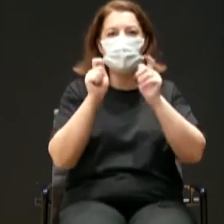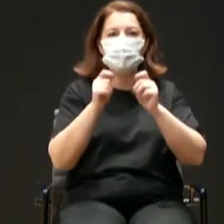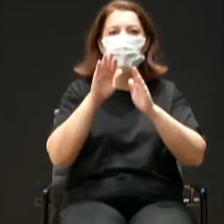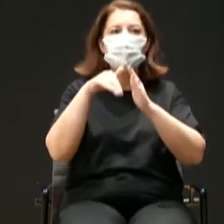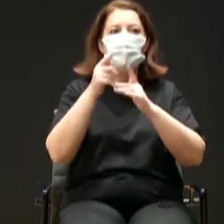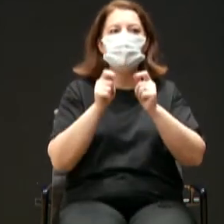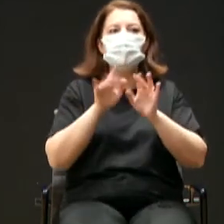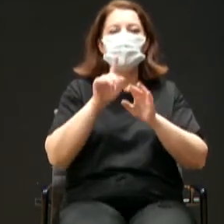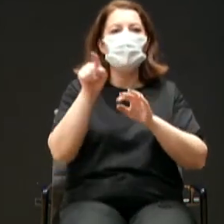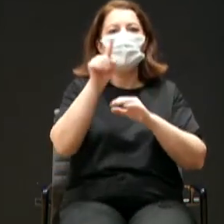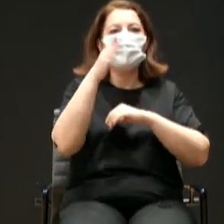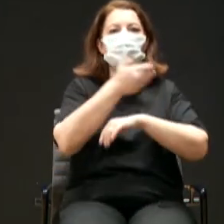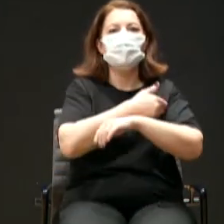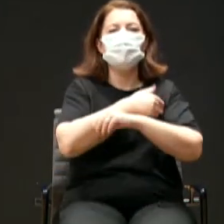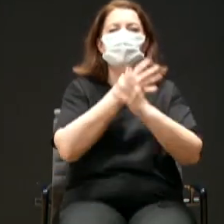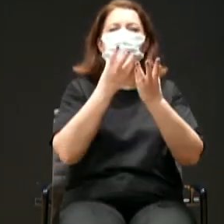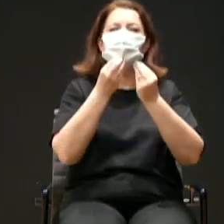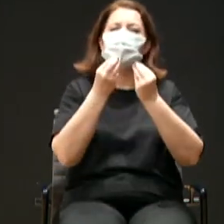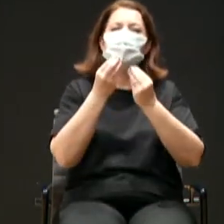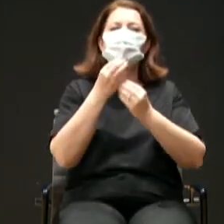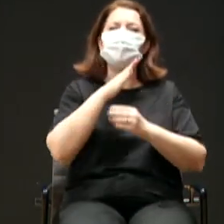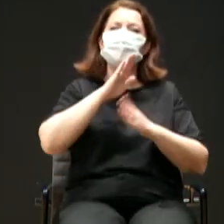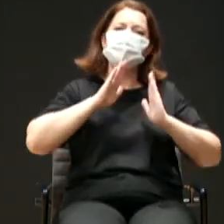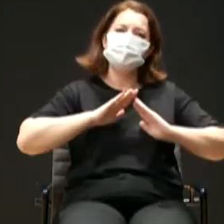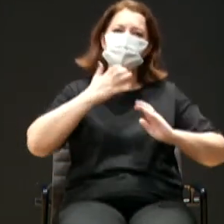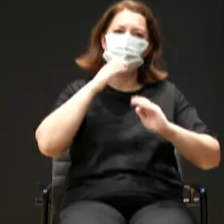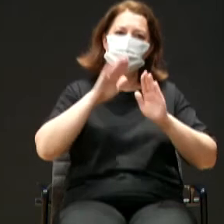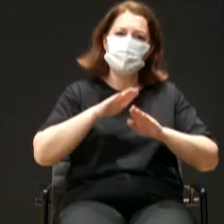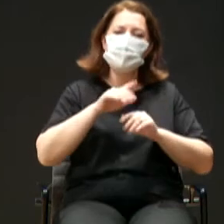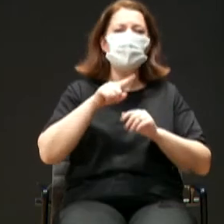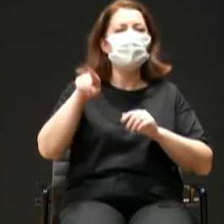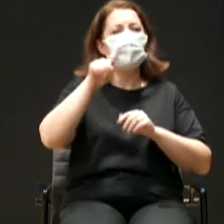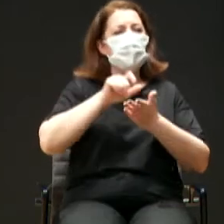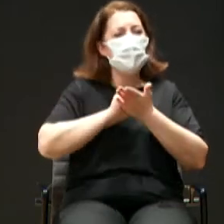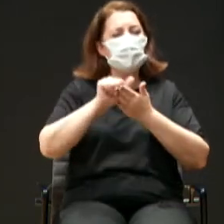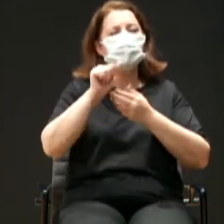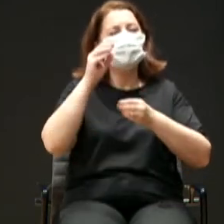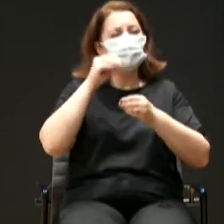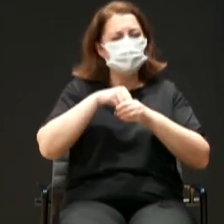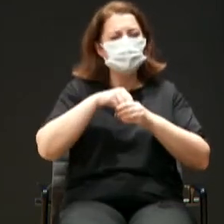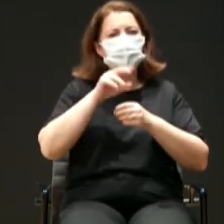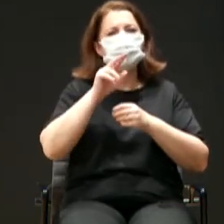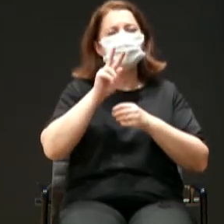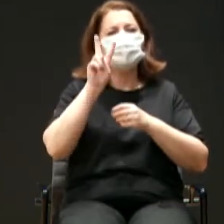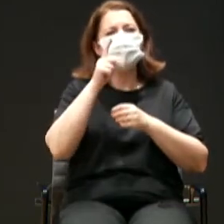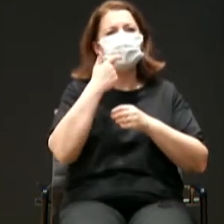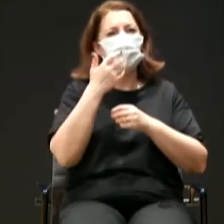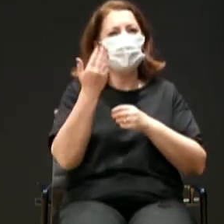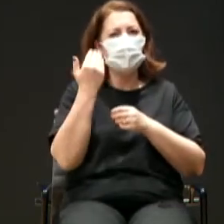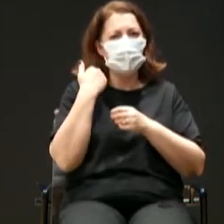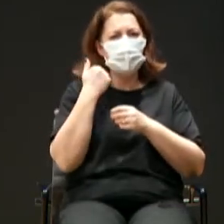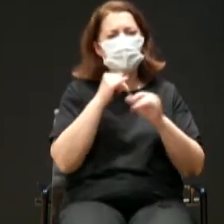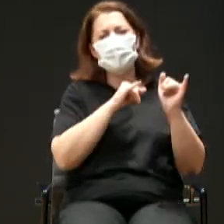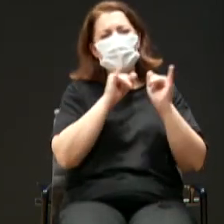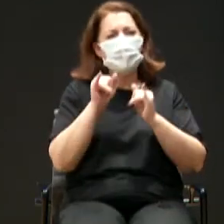Oradaki vatandaşlarımızdan çok az daha sabır bekliyorum. Bunlar hepsi bitecek 25 yıldır. Yani bundan 2 yıl önce